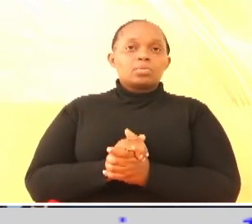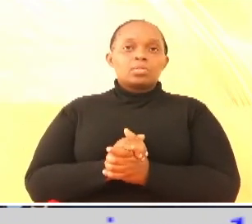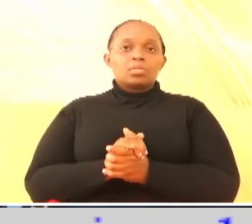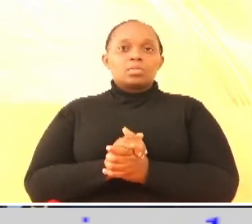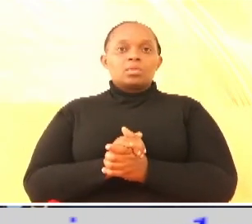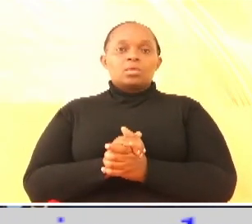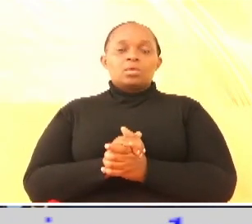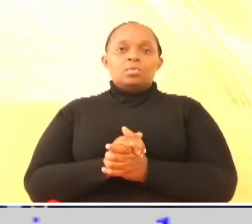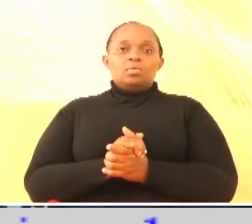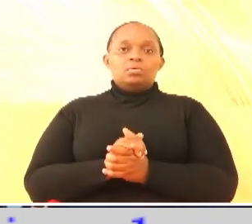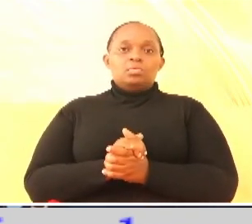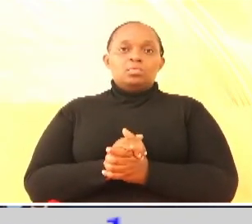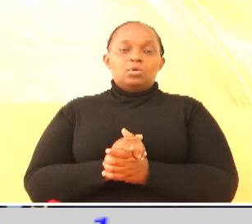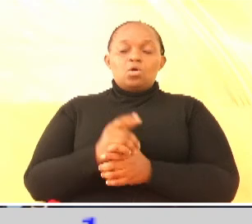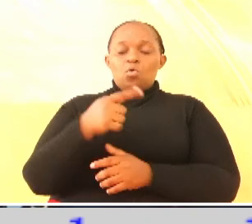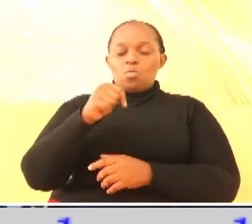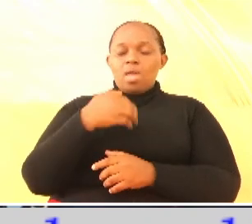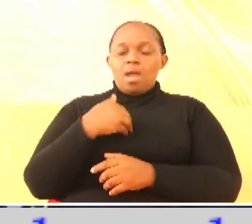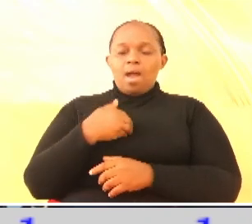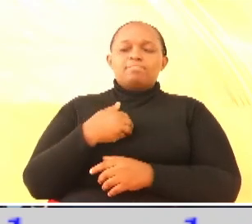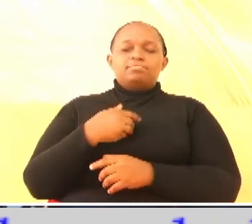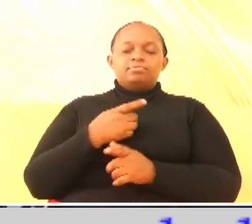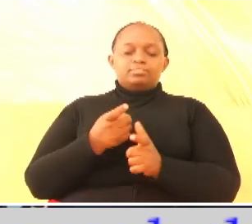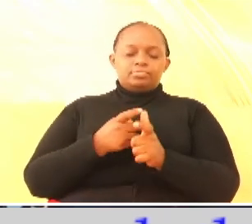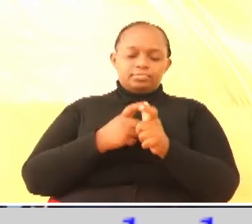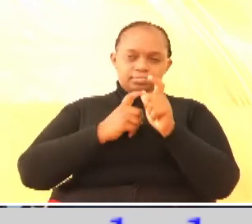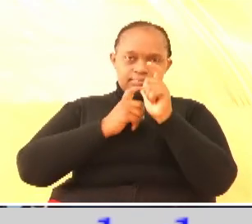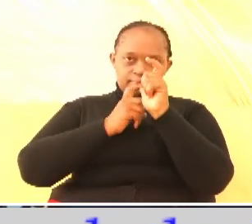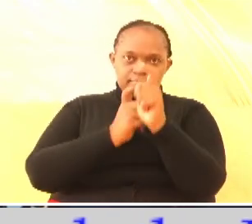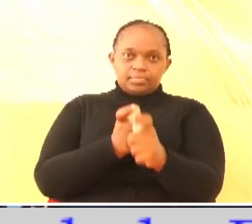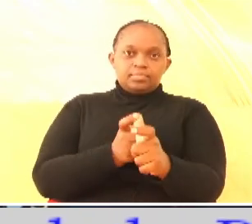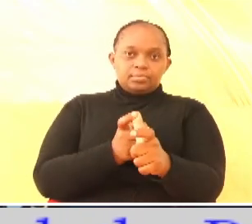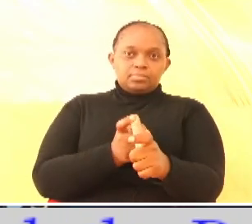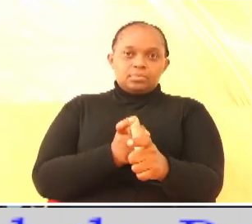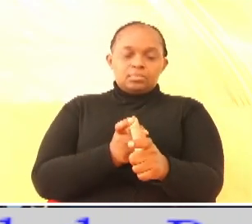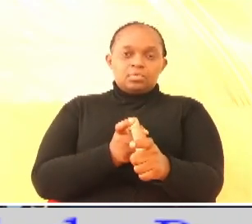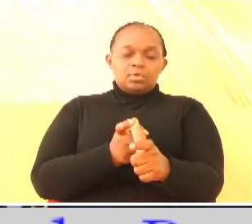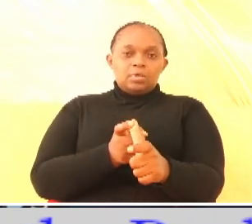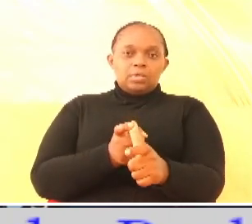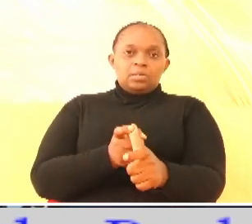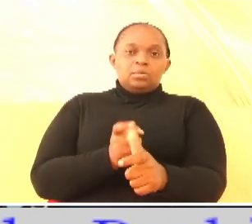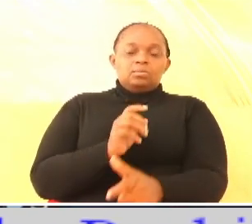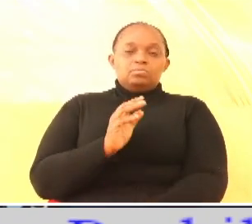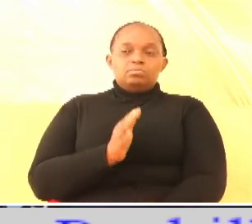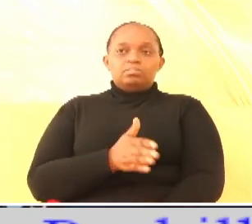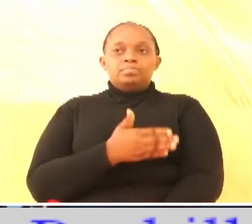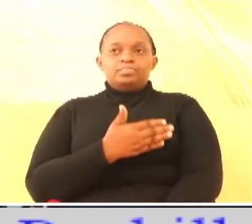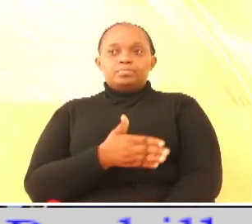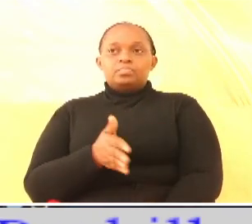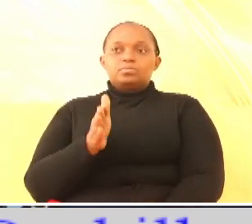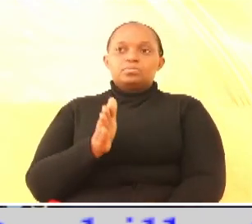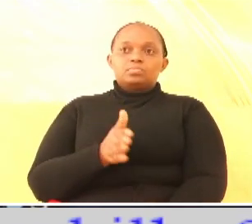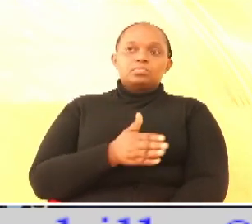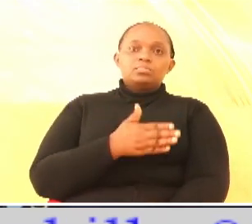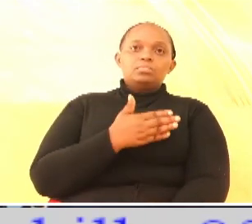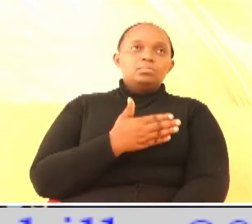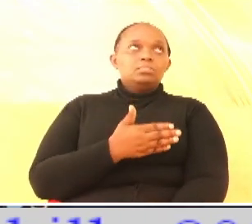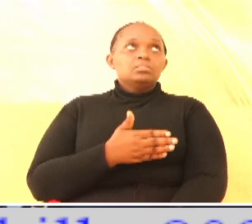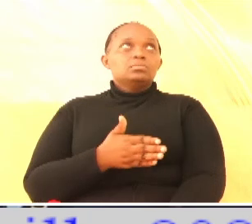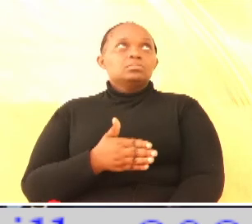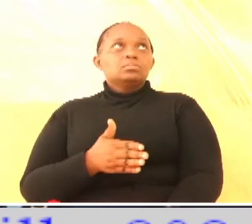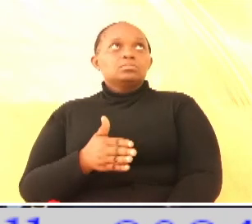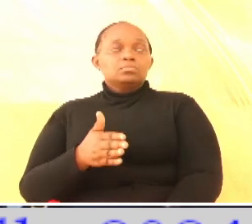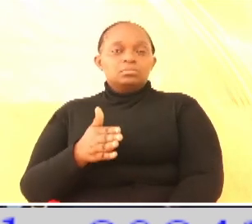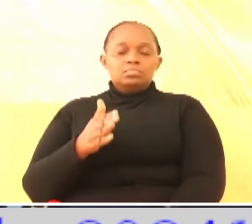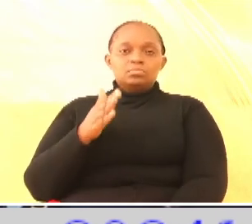na juu kuna taji. Taji ya huduma imewekwa tayari, taji,